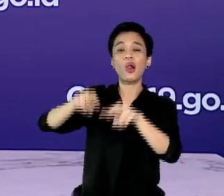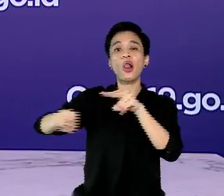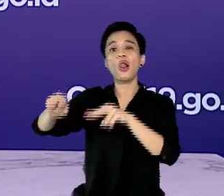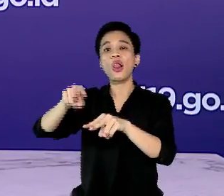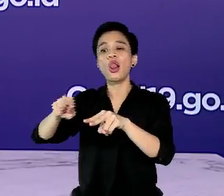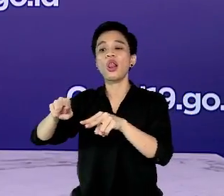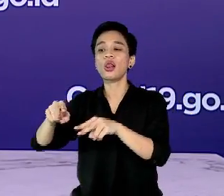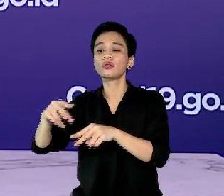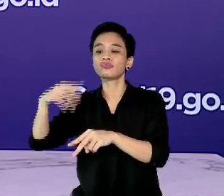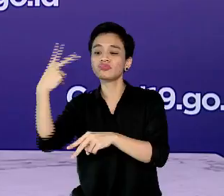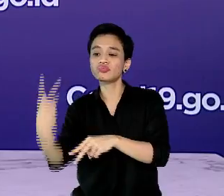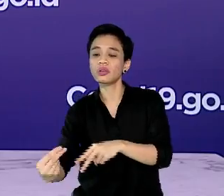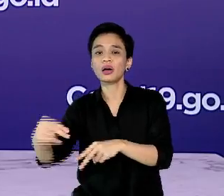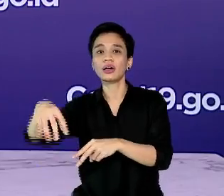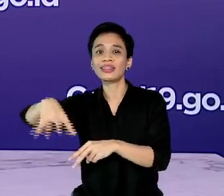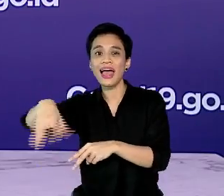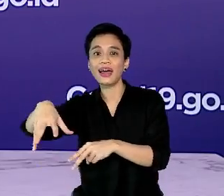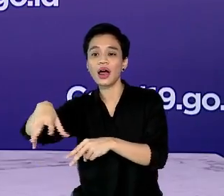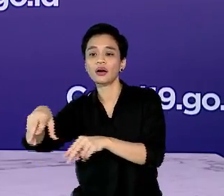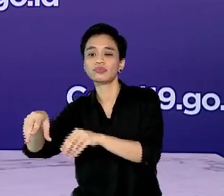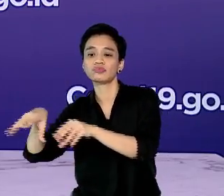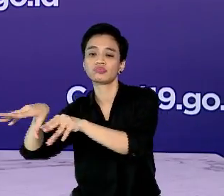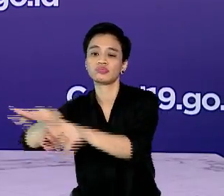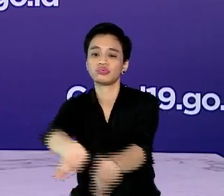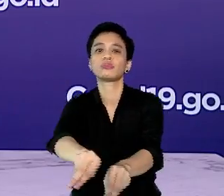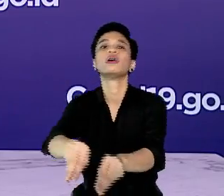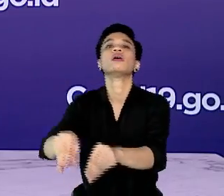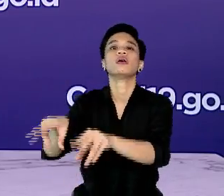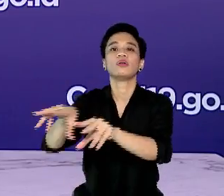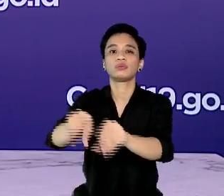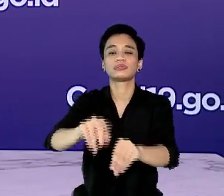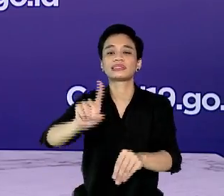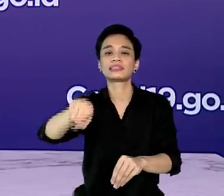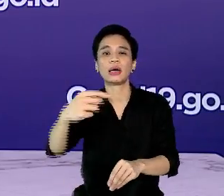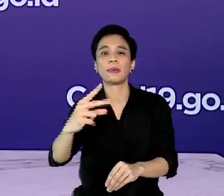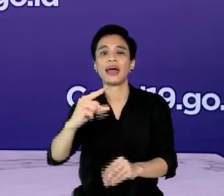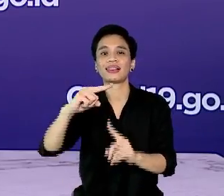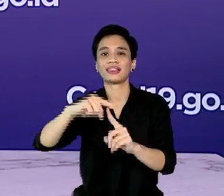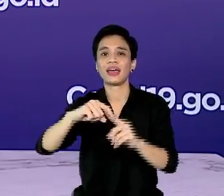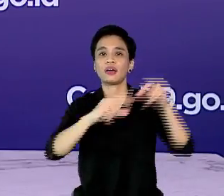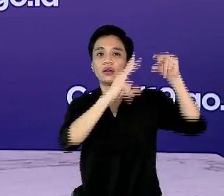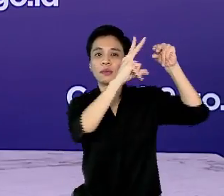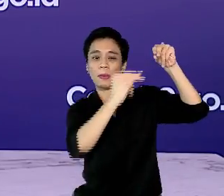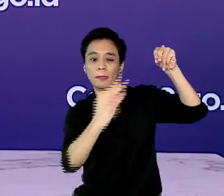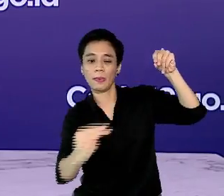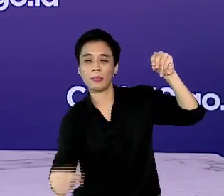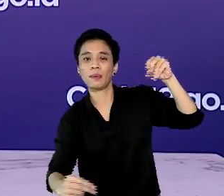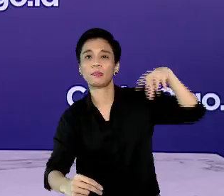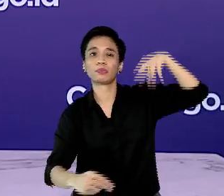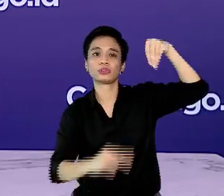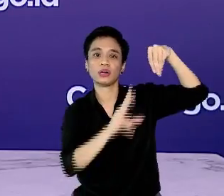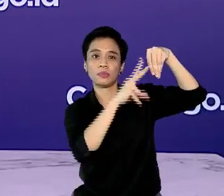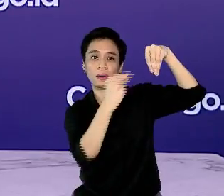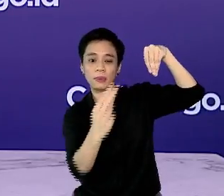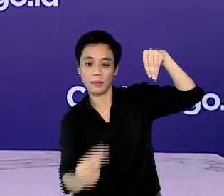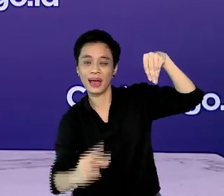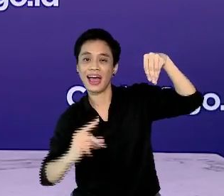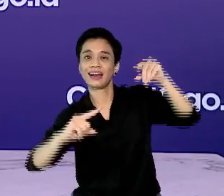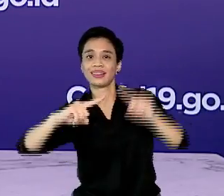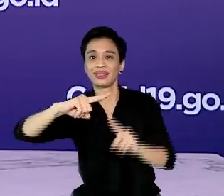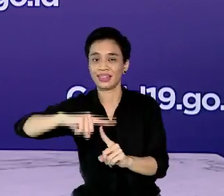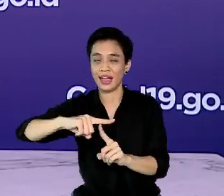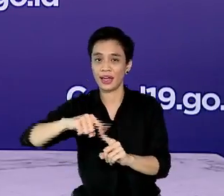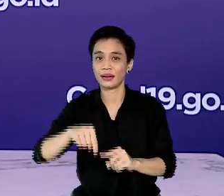secara menyeluruh demi pemantauan yang spesifik sampai ke tingkat RT. Pada prinsipnya, penggunaan